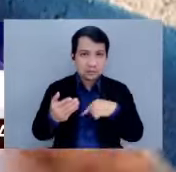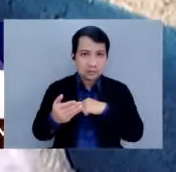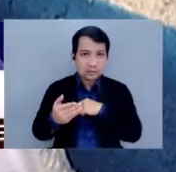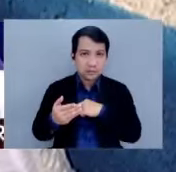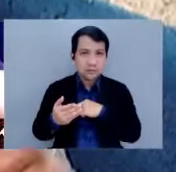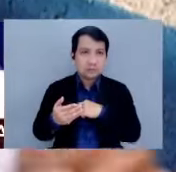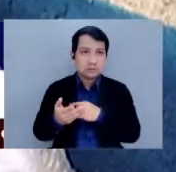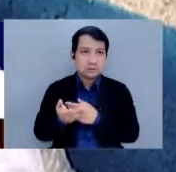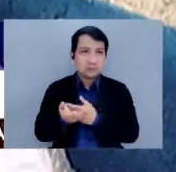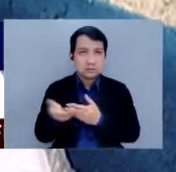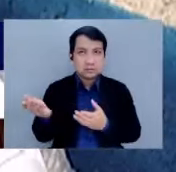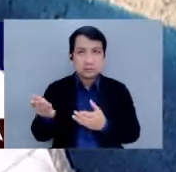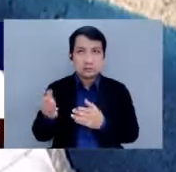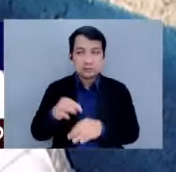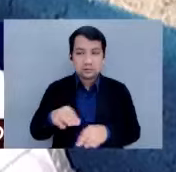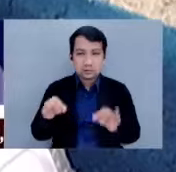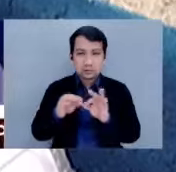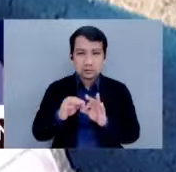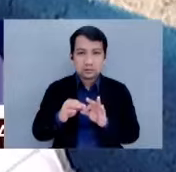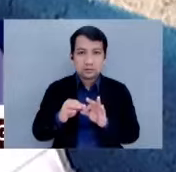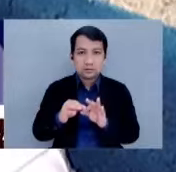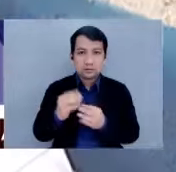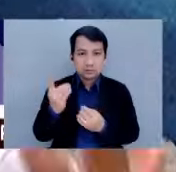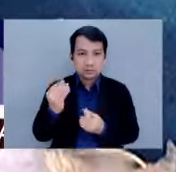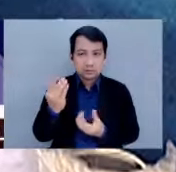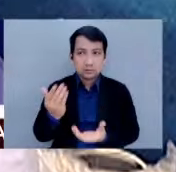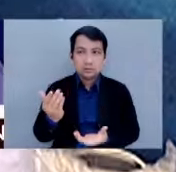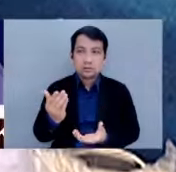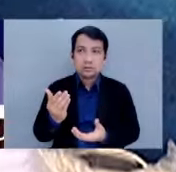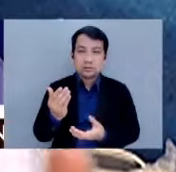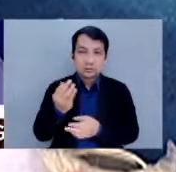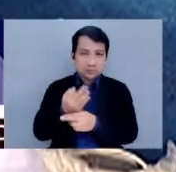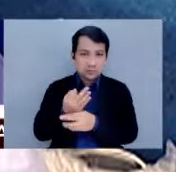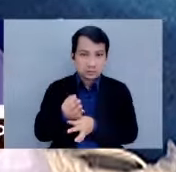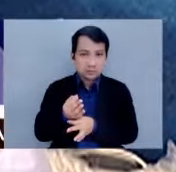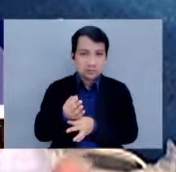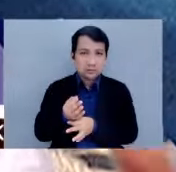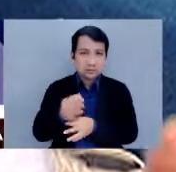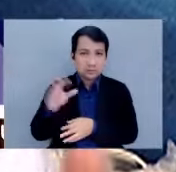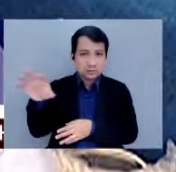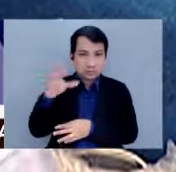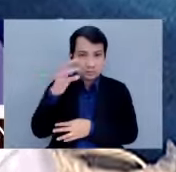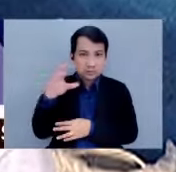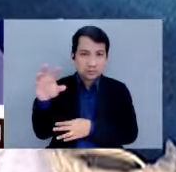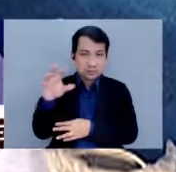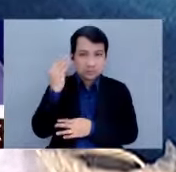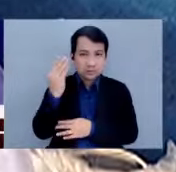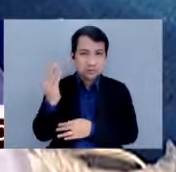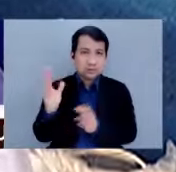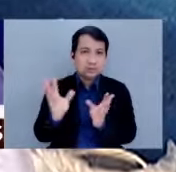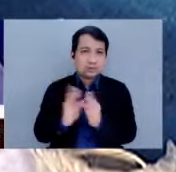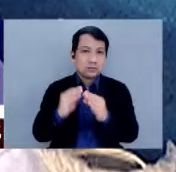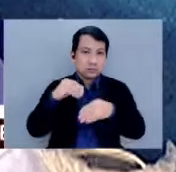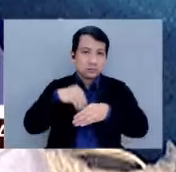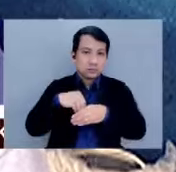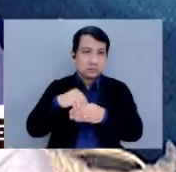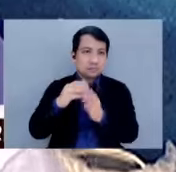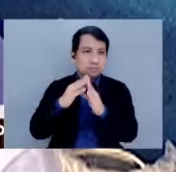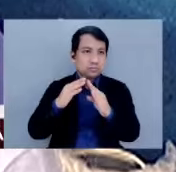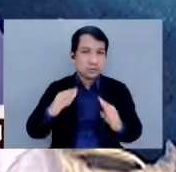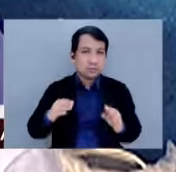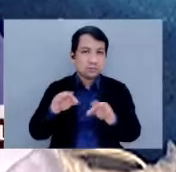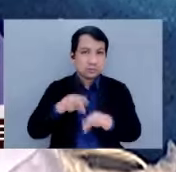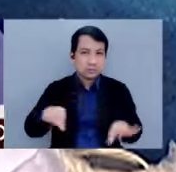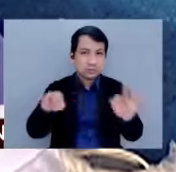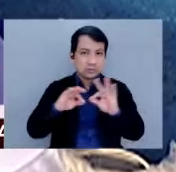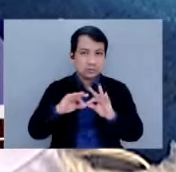ng mga dapat gawin, inaano na rin namin, inaayos na rin. May electric fan ka kahit may ano ka sa loob ng bahay. Mas maganda, lumalabas